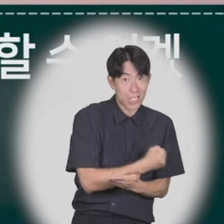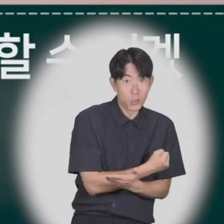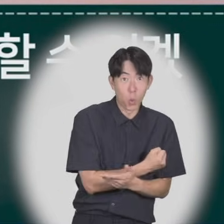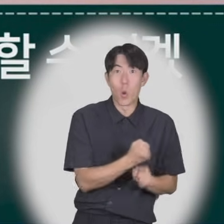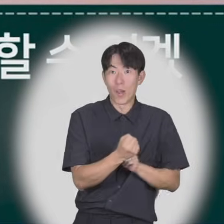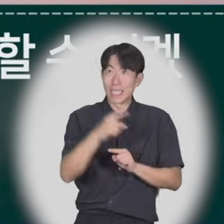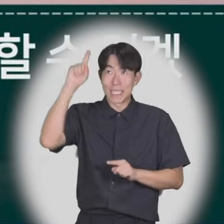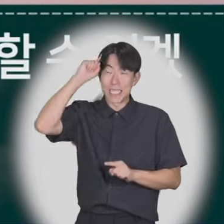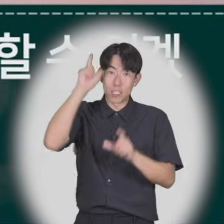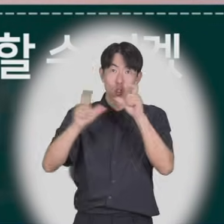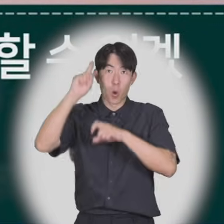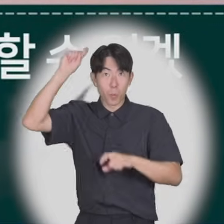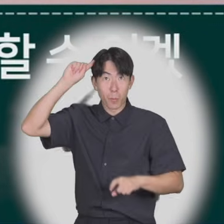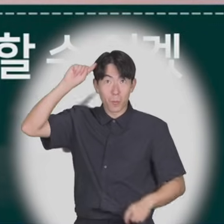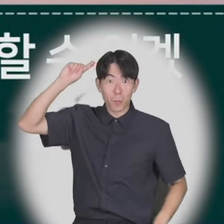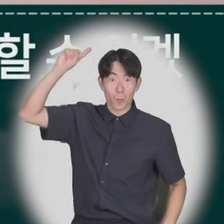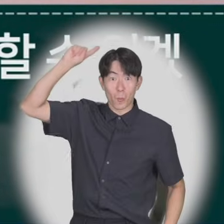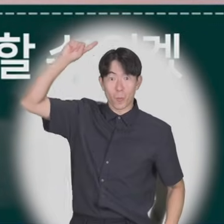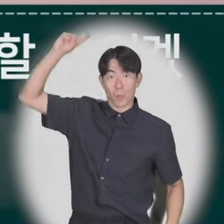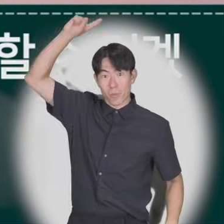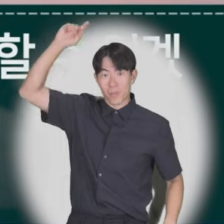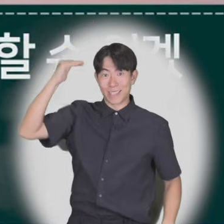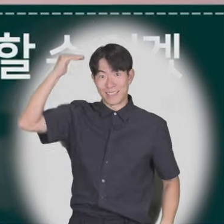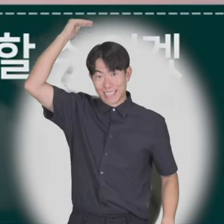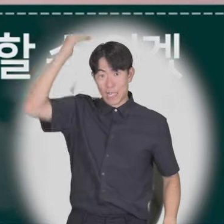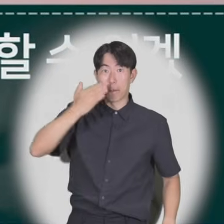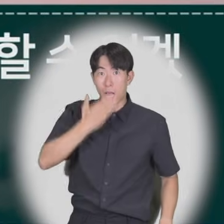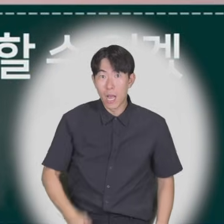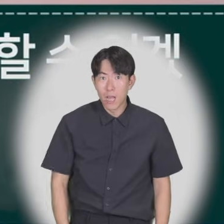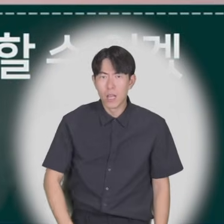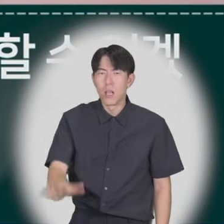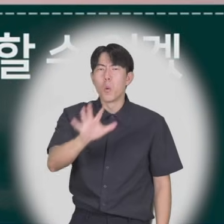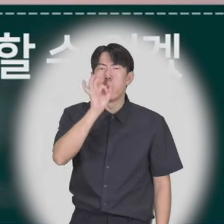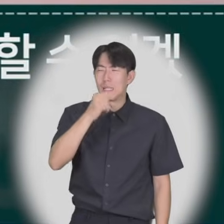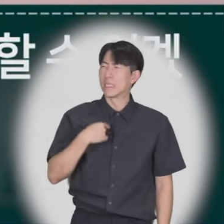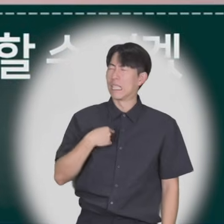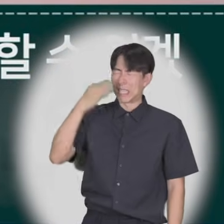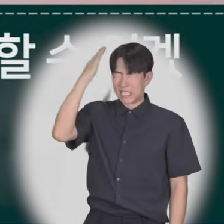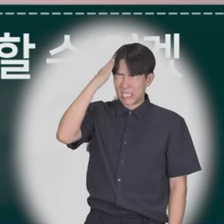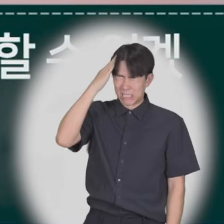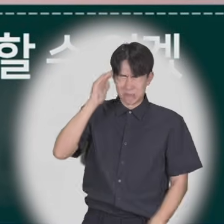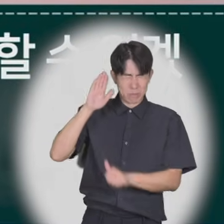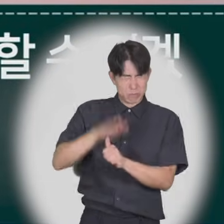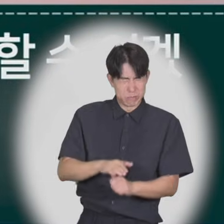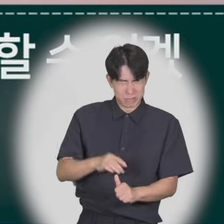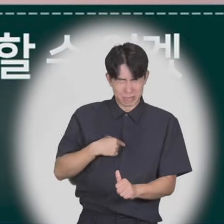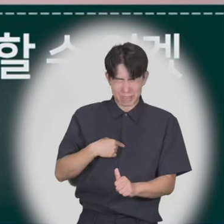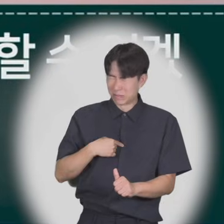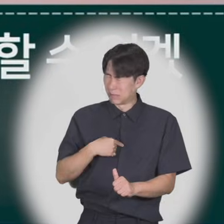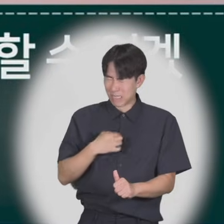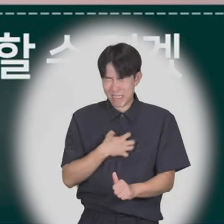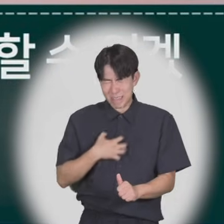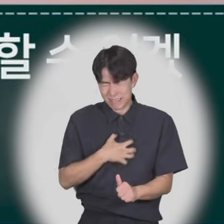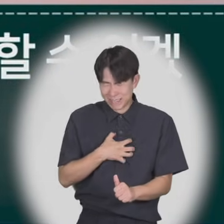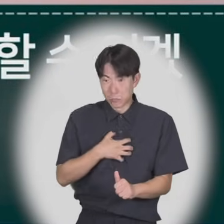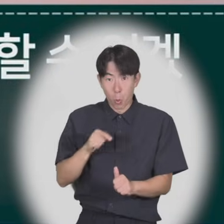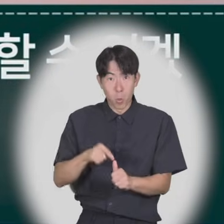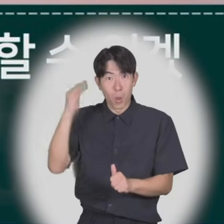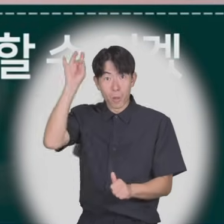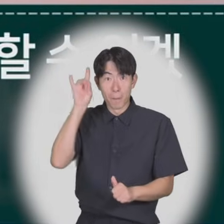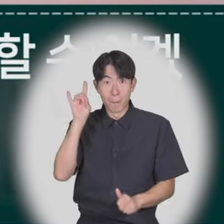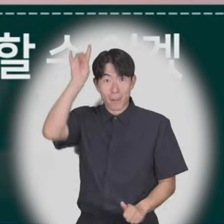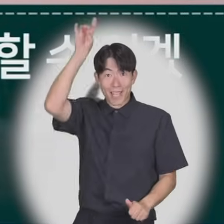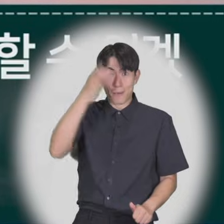있겠느냐? 아무리 키 작다고 염려한다고 해서 쑥쑥 자라겠느냐 이 말입니다. 만일에 진짜